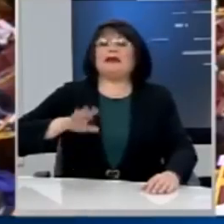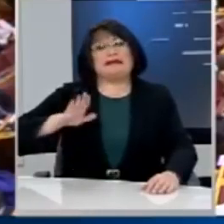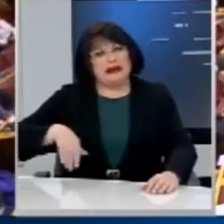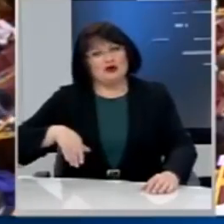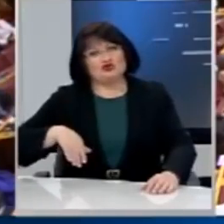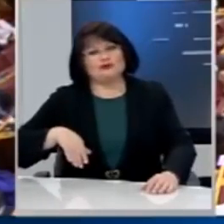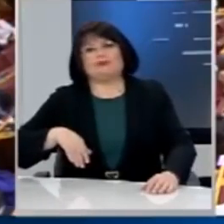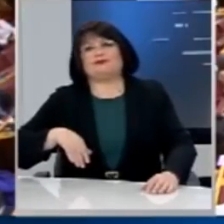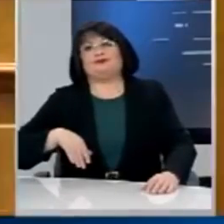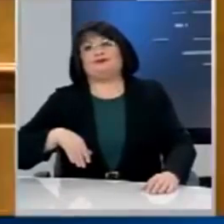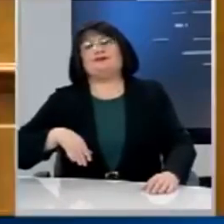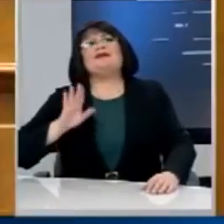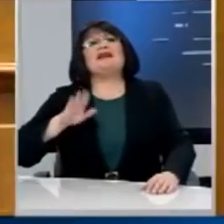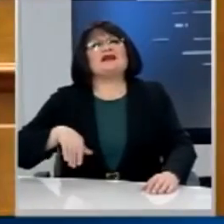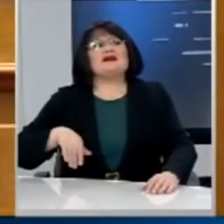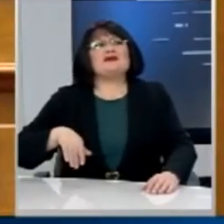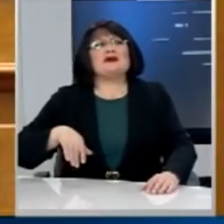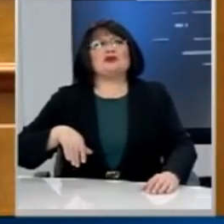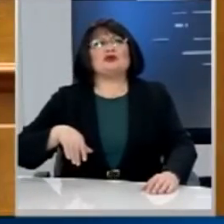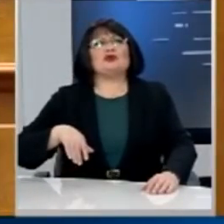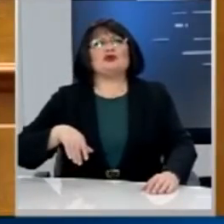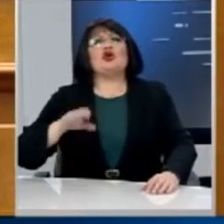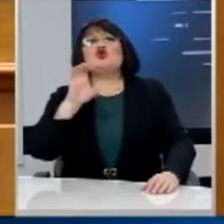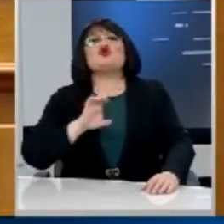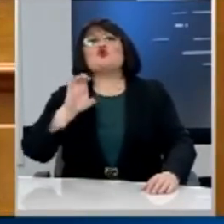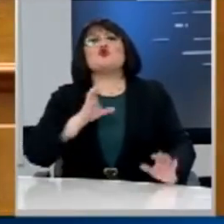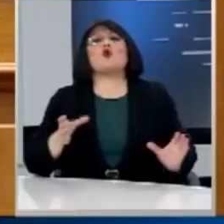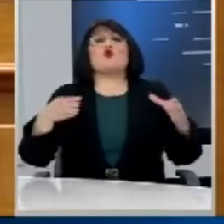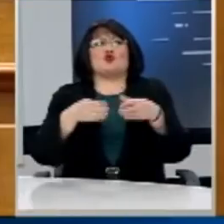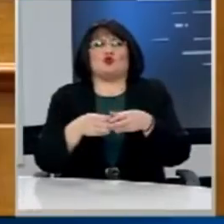Τέλος. Στο τελευταίο Eurogroup